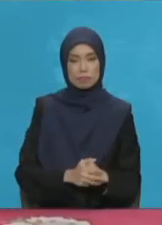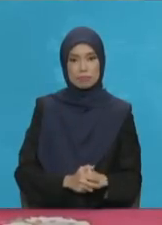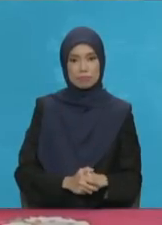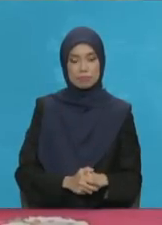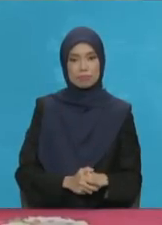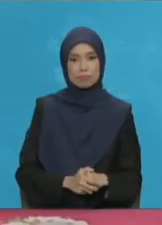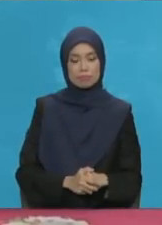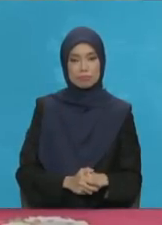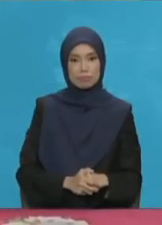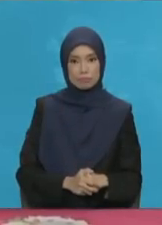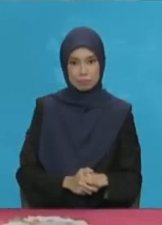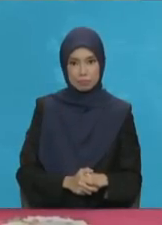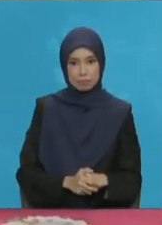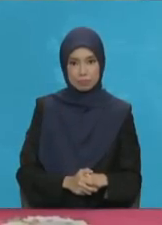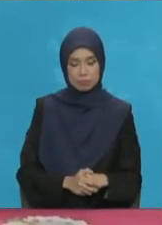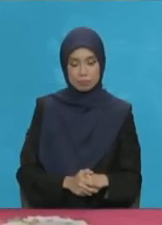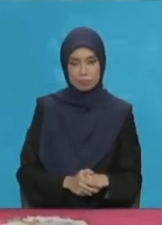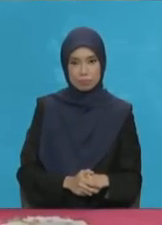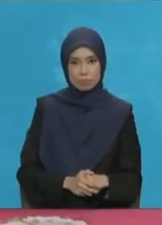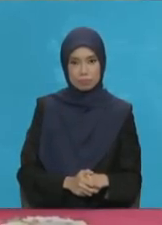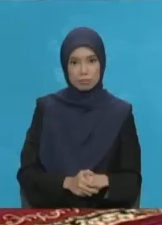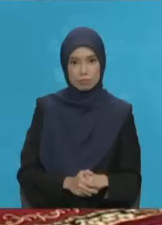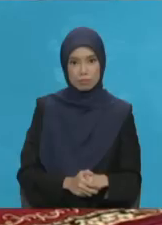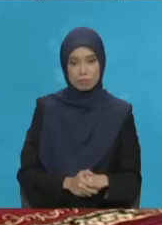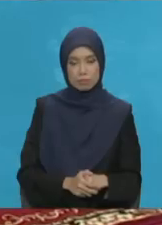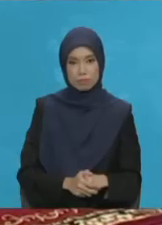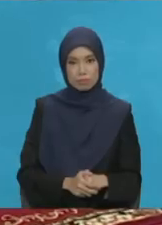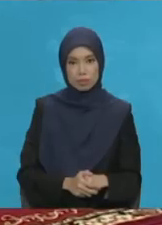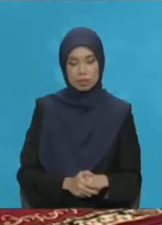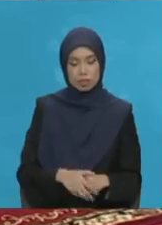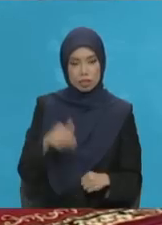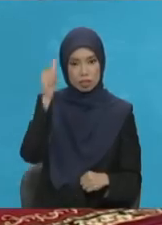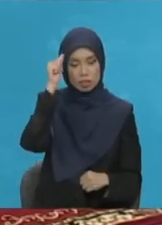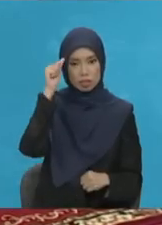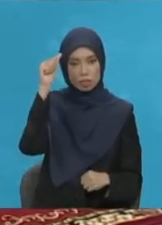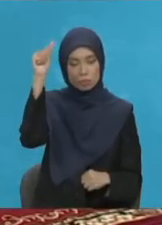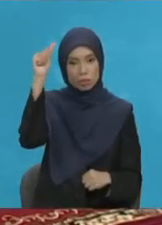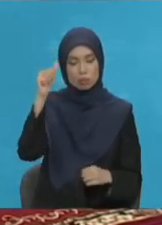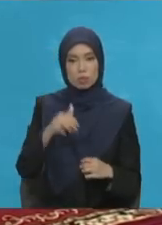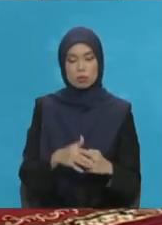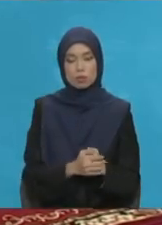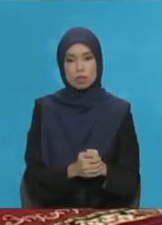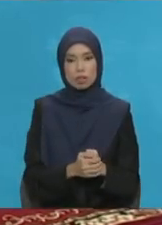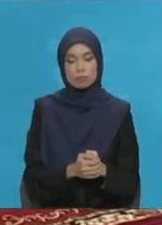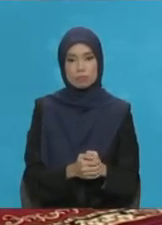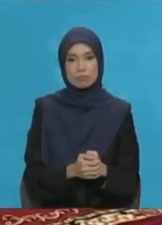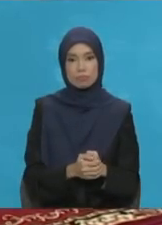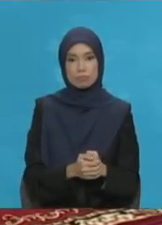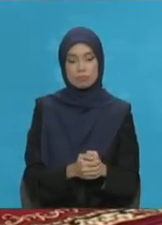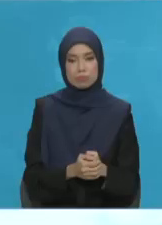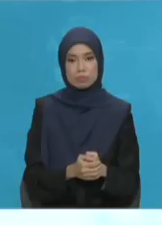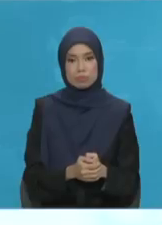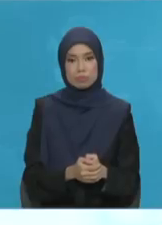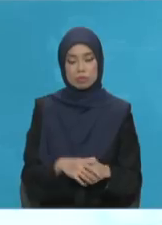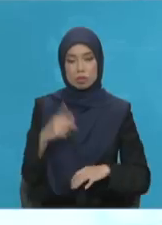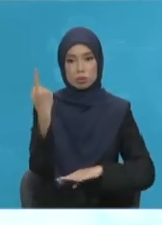Assalamualaikum warahmatullahi wabarakatuh sebagaimana yang telah kalian maklum bahwa pada